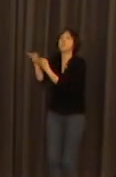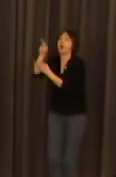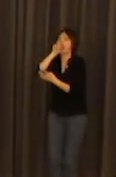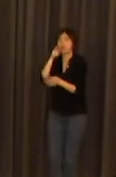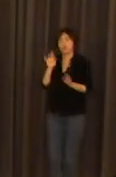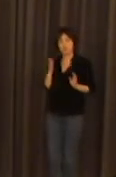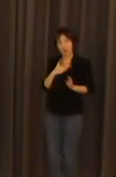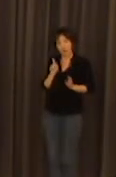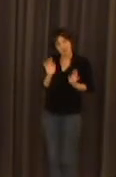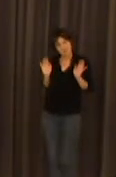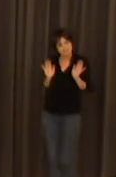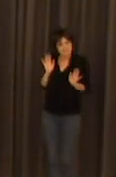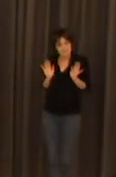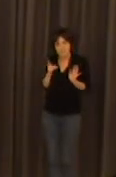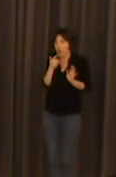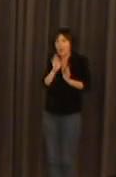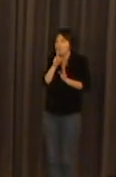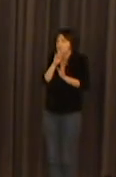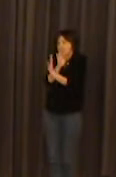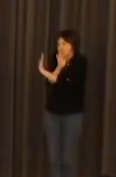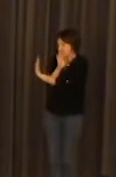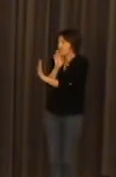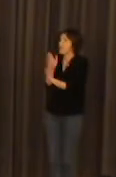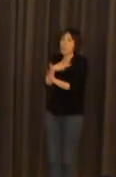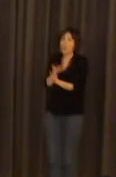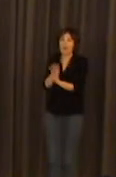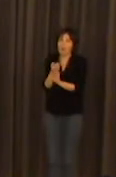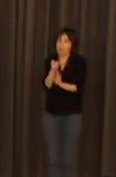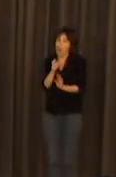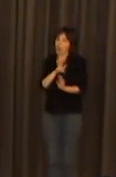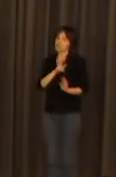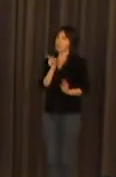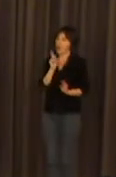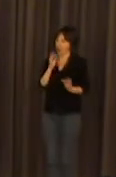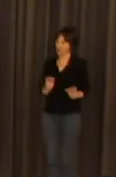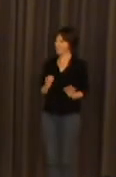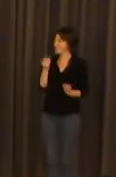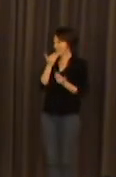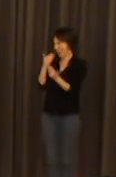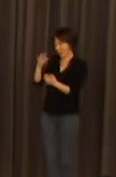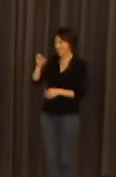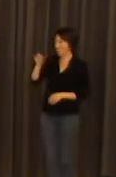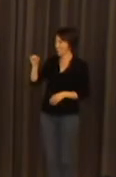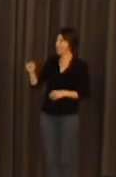em diria que és una cosa lletja. No? Moltes gràcies, Teresa.